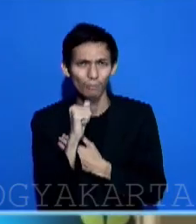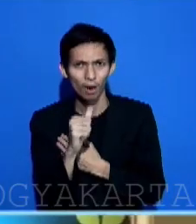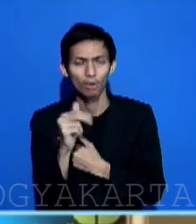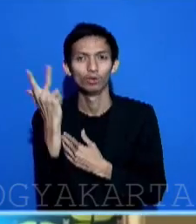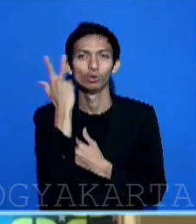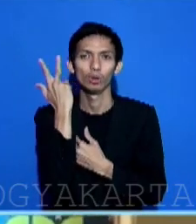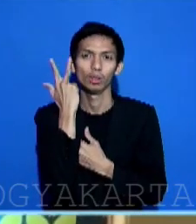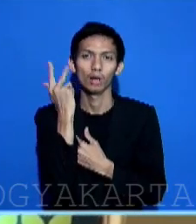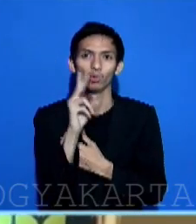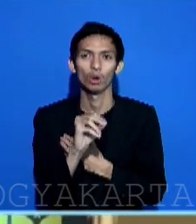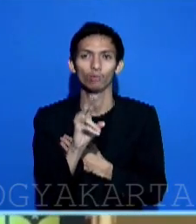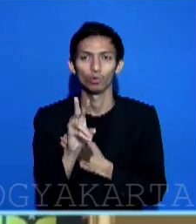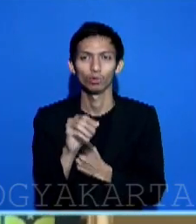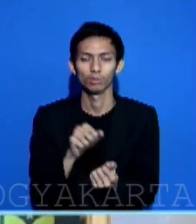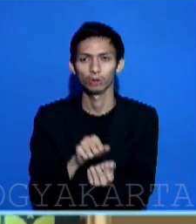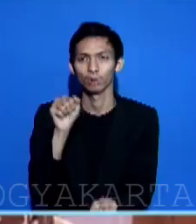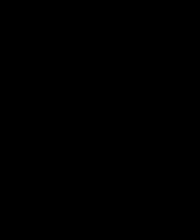tanah Kelurahan dengan hak milik Kadipaten pakualaman